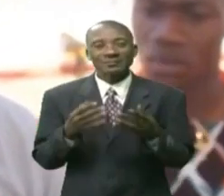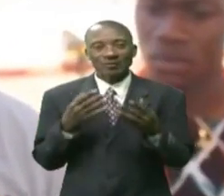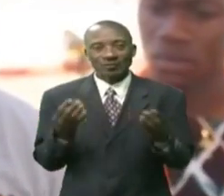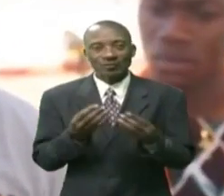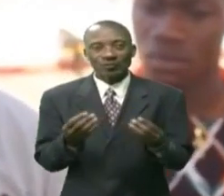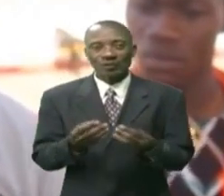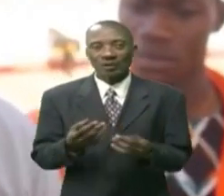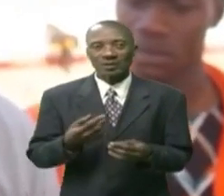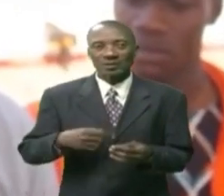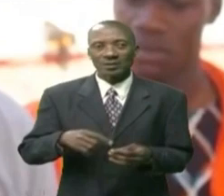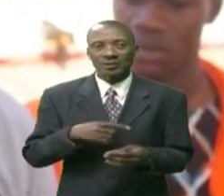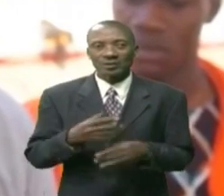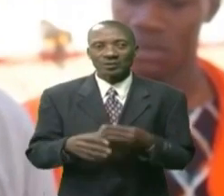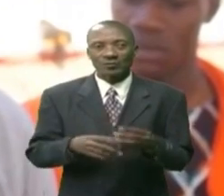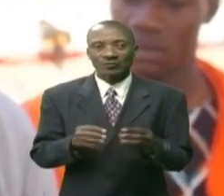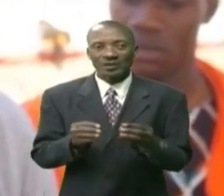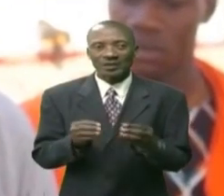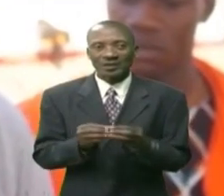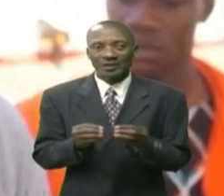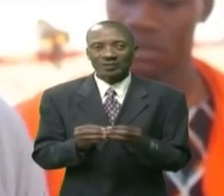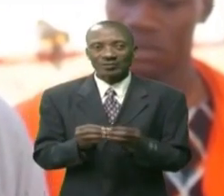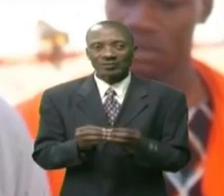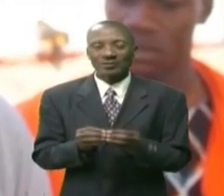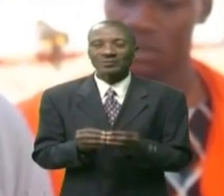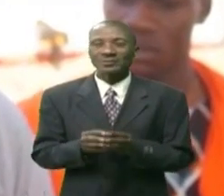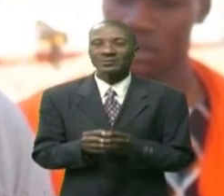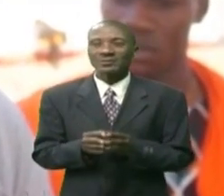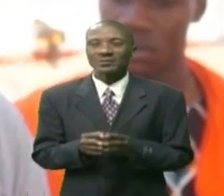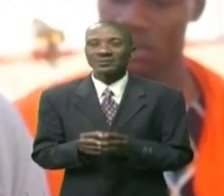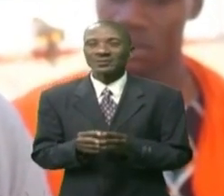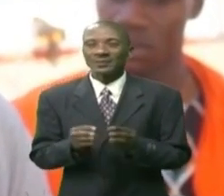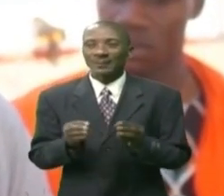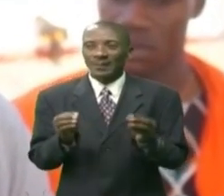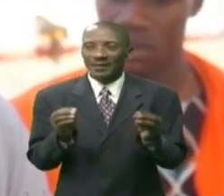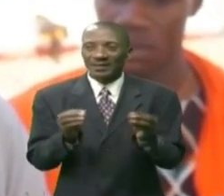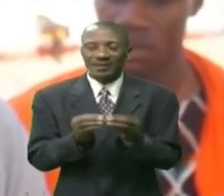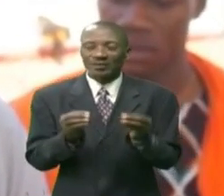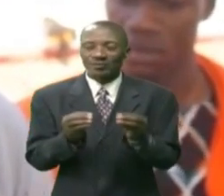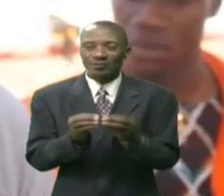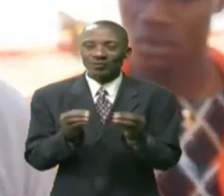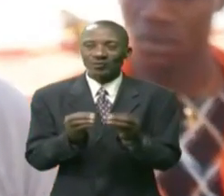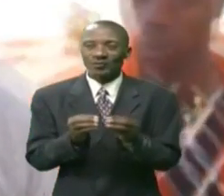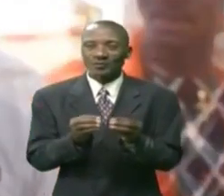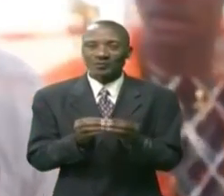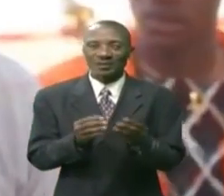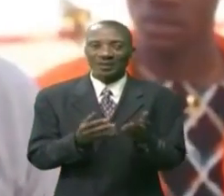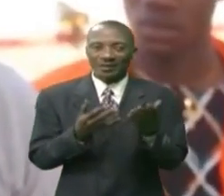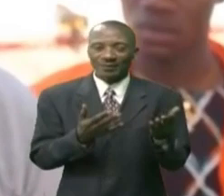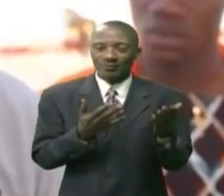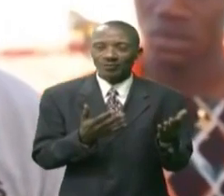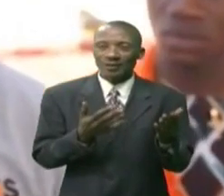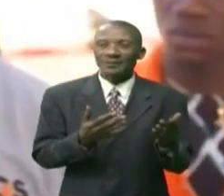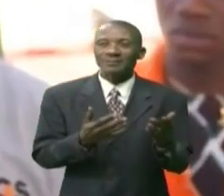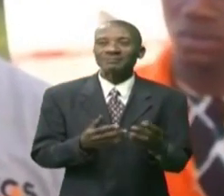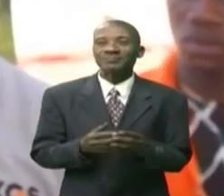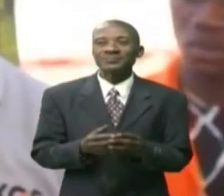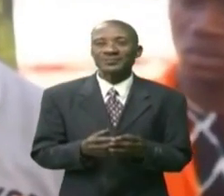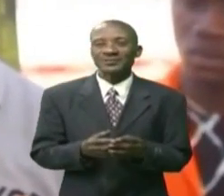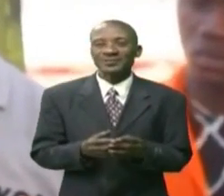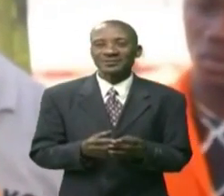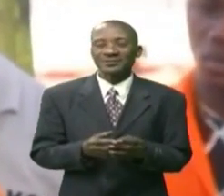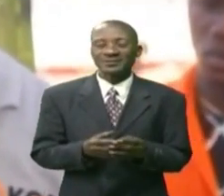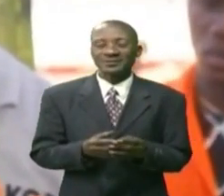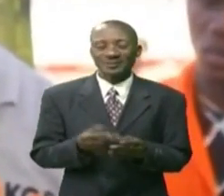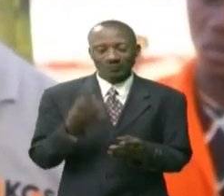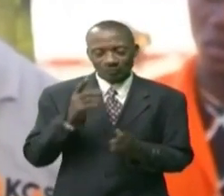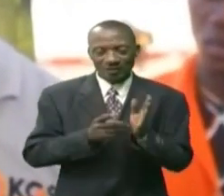nous faisons le gouttière, tout type ou tout motif. Nous avons également le pare-choc métallique. Ce sont des prototypes que nous faisons ici chez